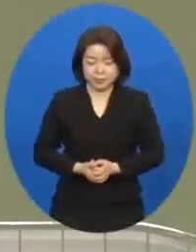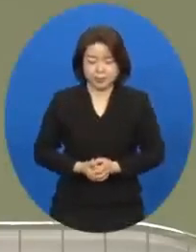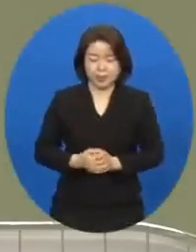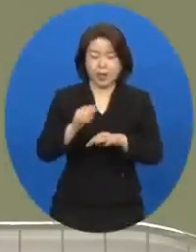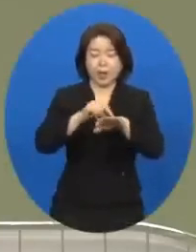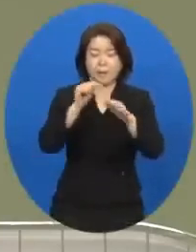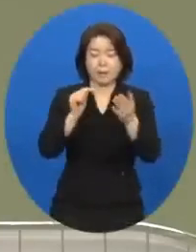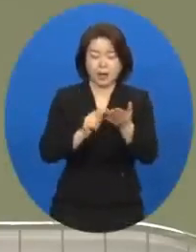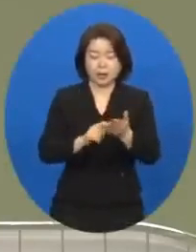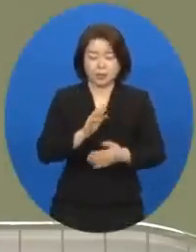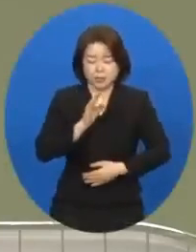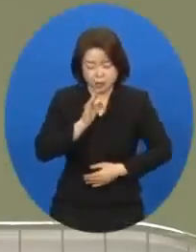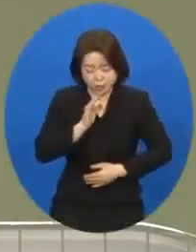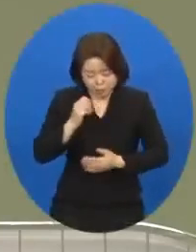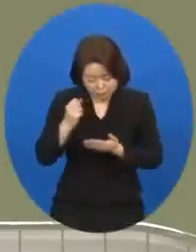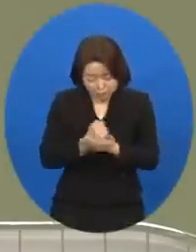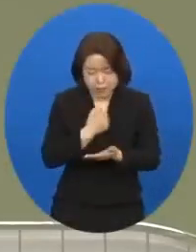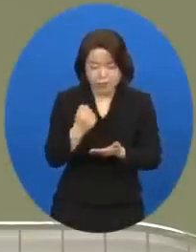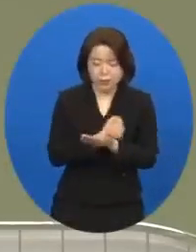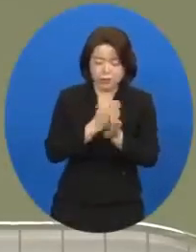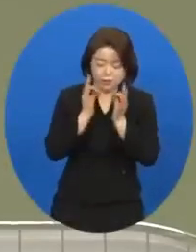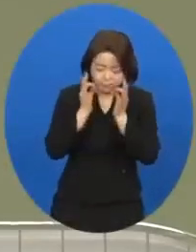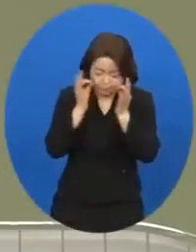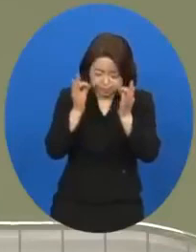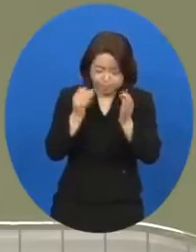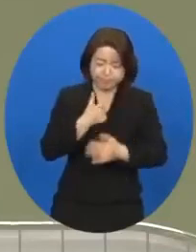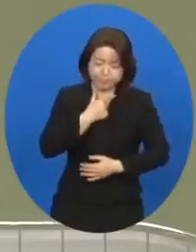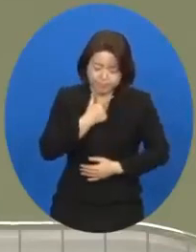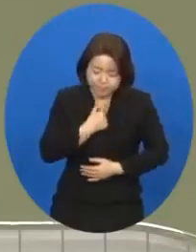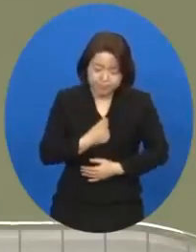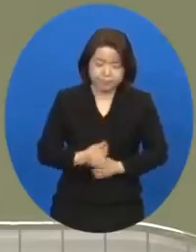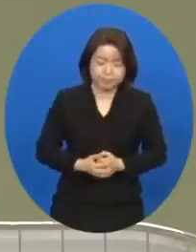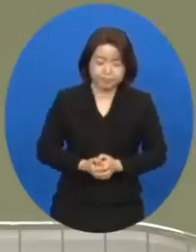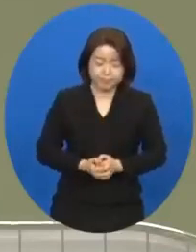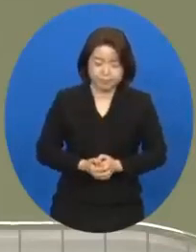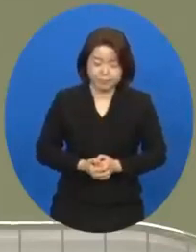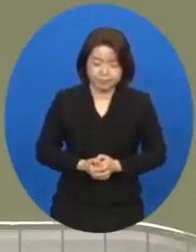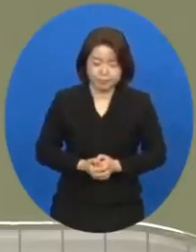마음이 정말 안타깝고 간절하고 갈망하고